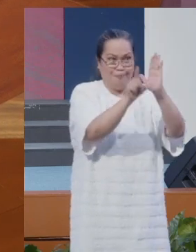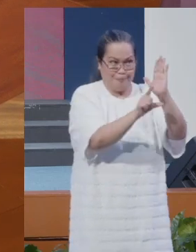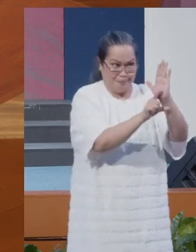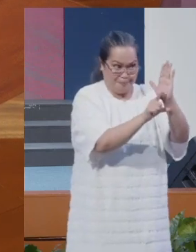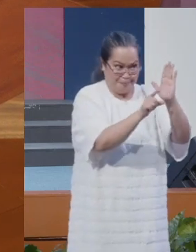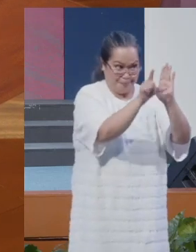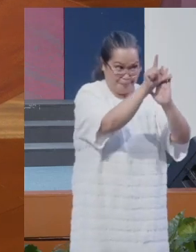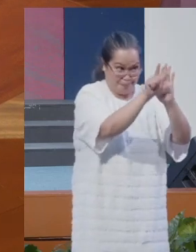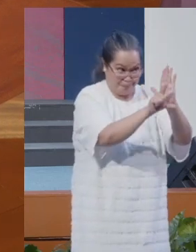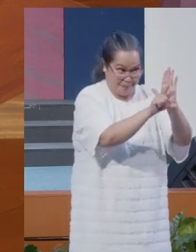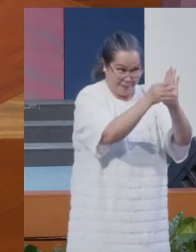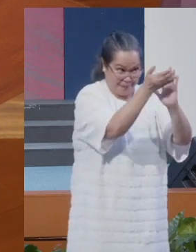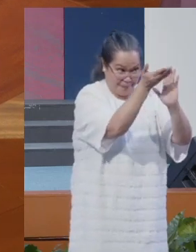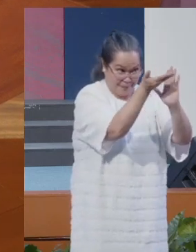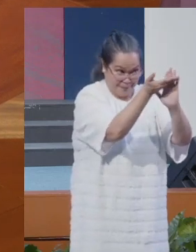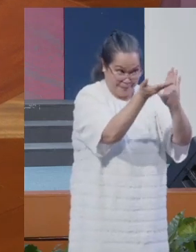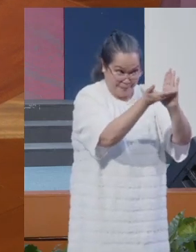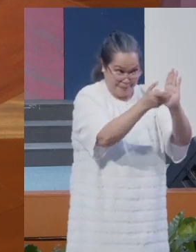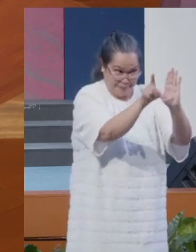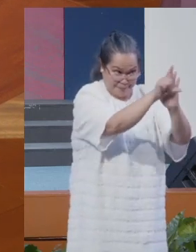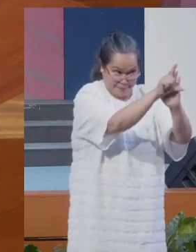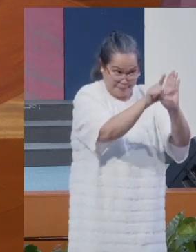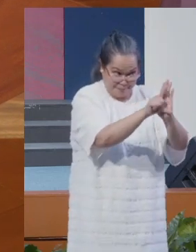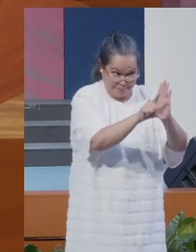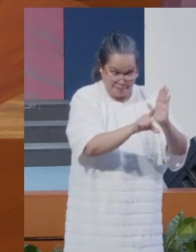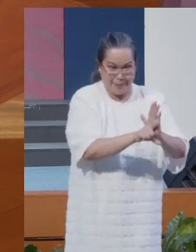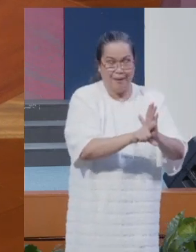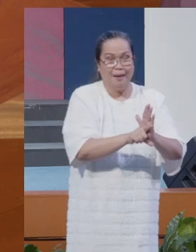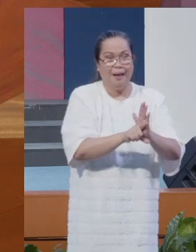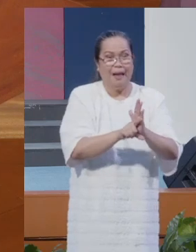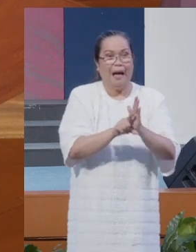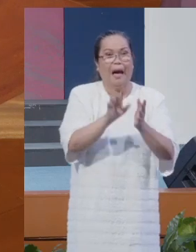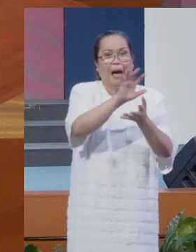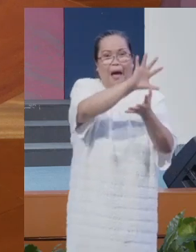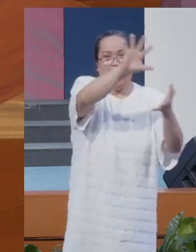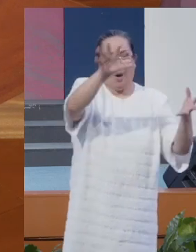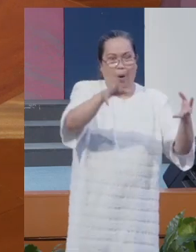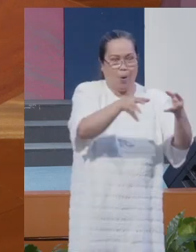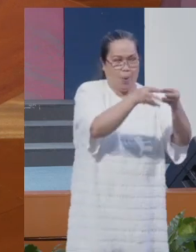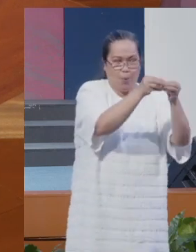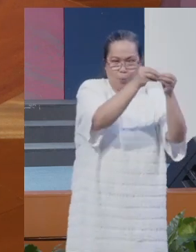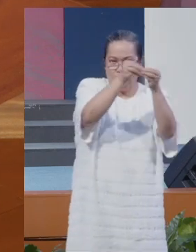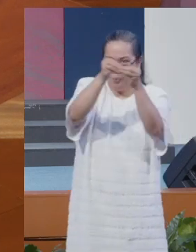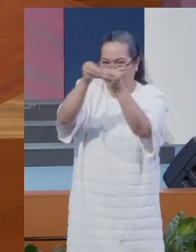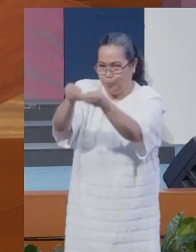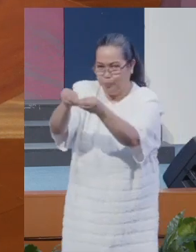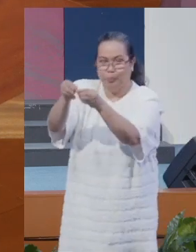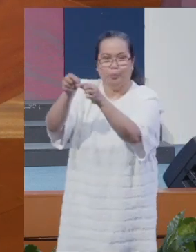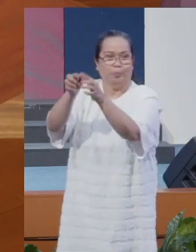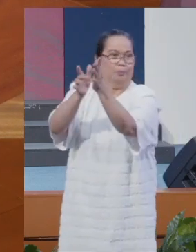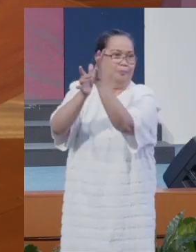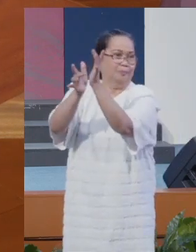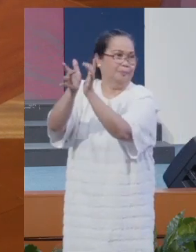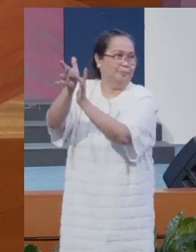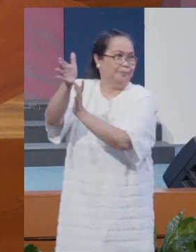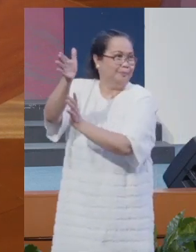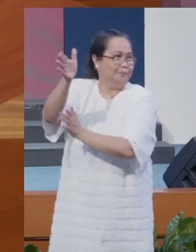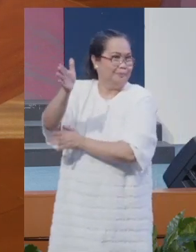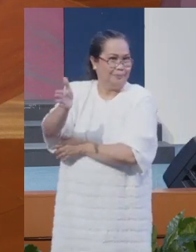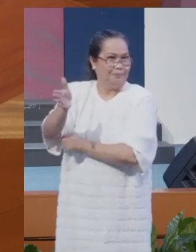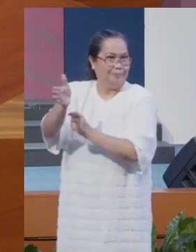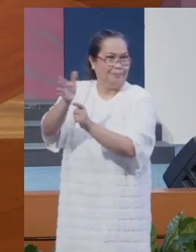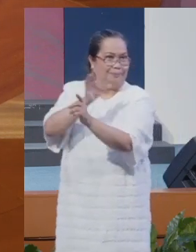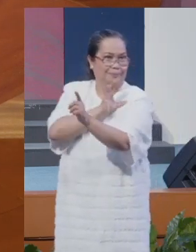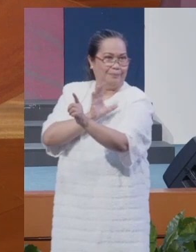parang tinuturo lang ang lahat ng tao kay Jesus. Yun po ang pakay ng batas. Ang tinutuligsa ni